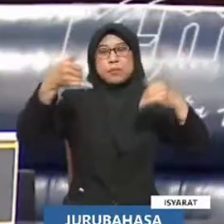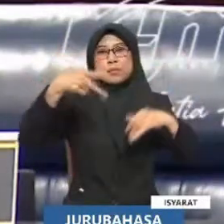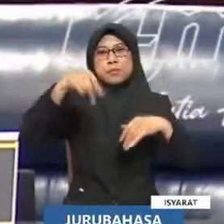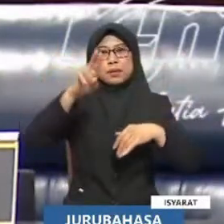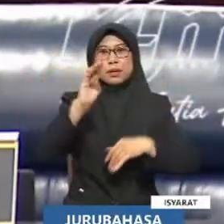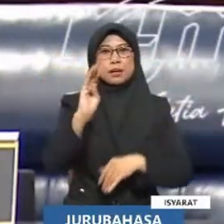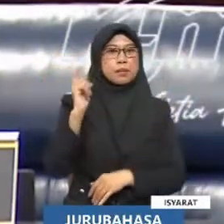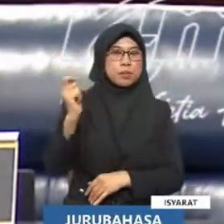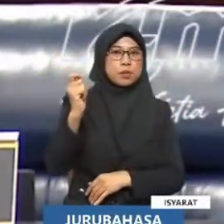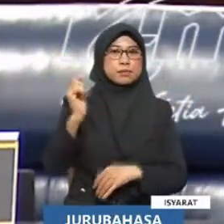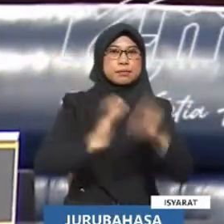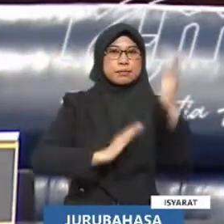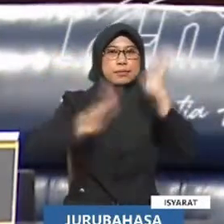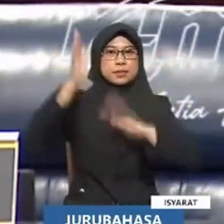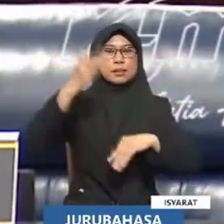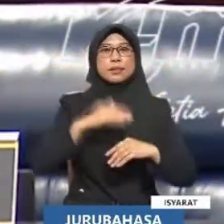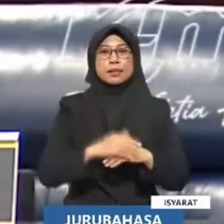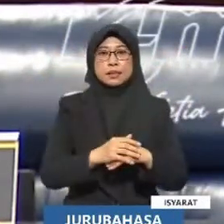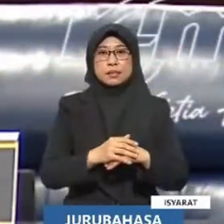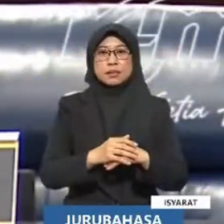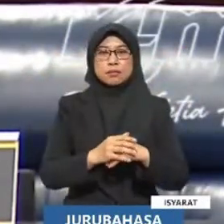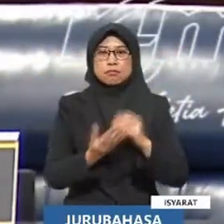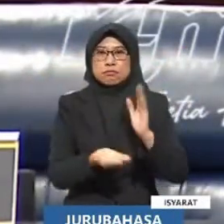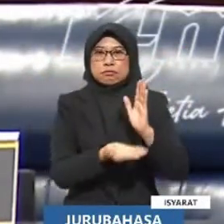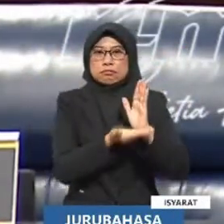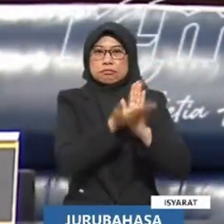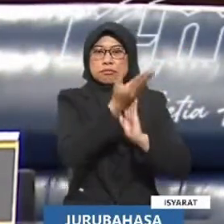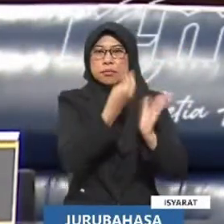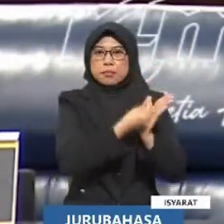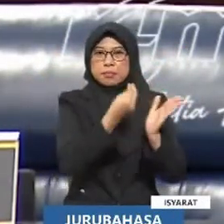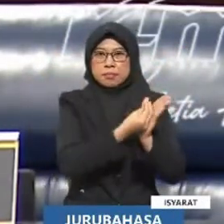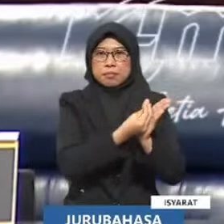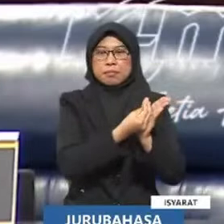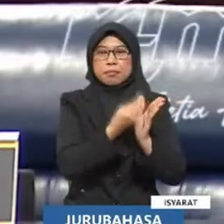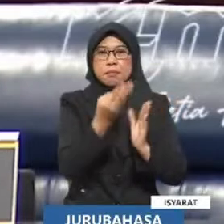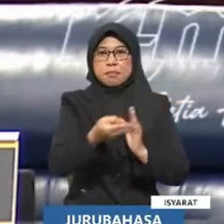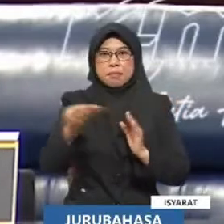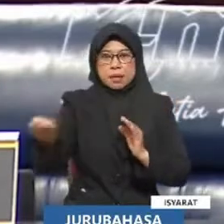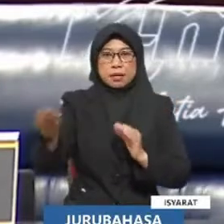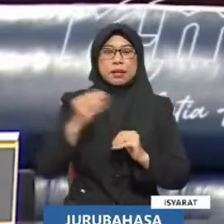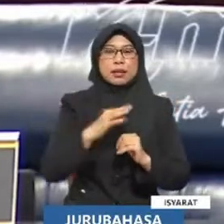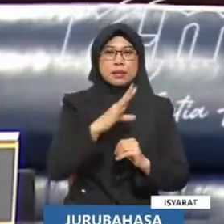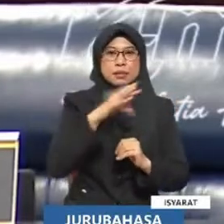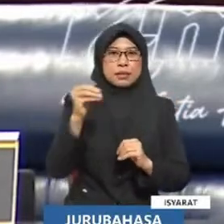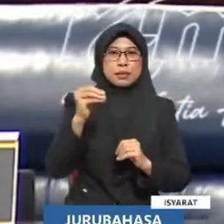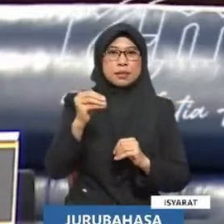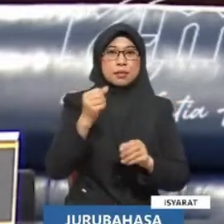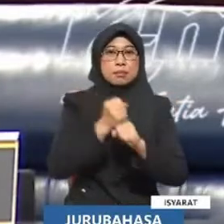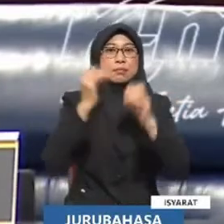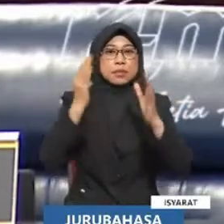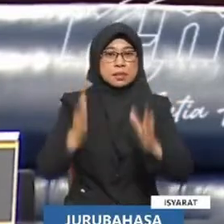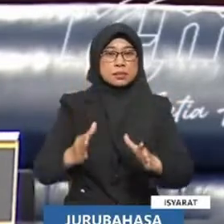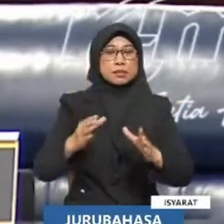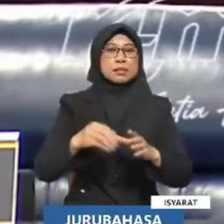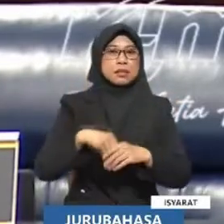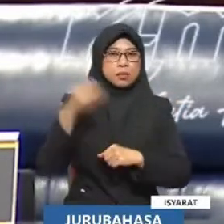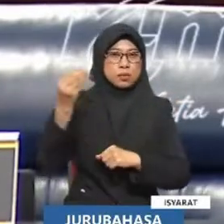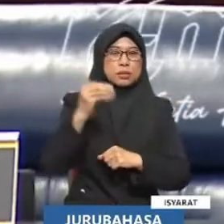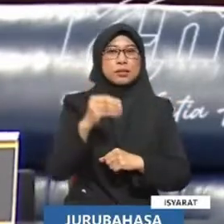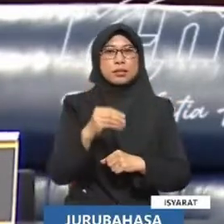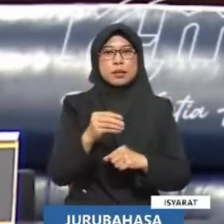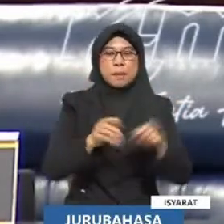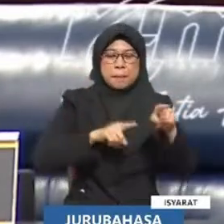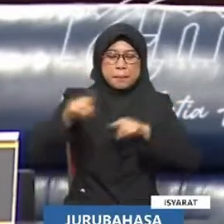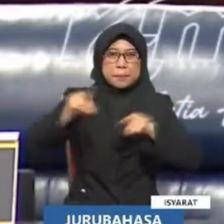Malaysia pasca-konflik 19 seperti peningkatan house termasuk bahan mentah tenaga buruh dan logistik pesaingan kuat